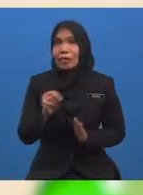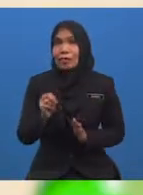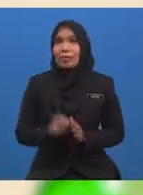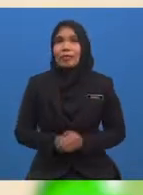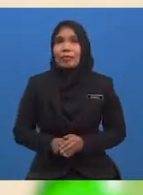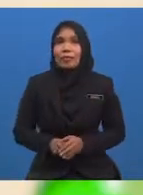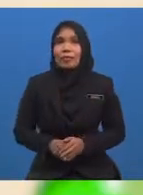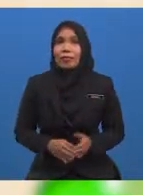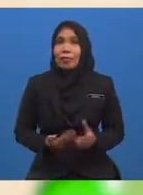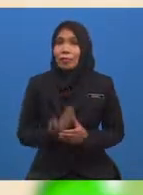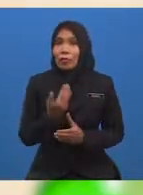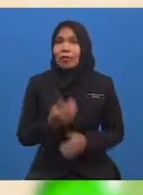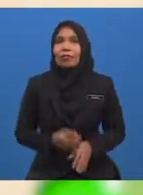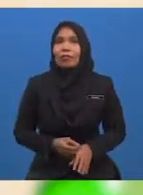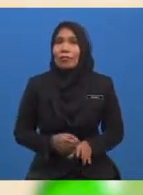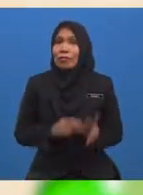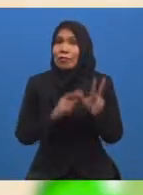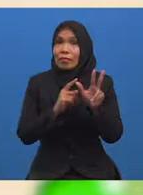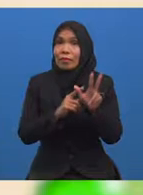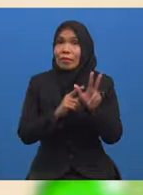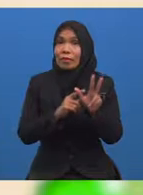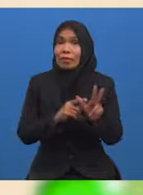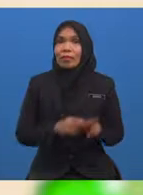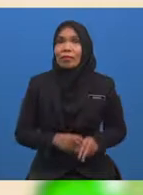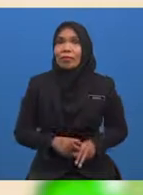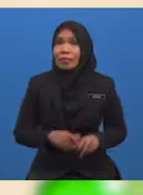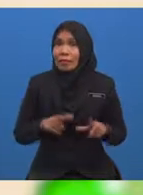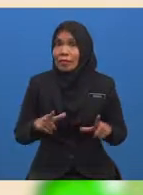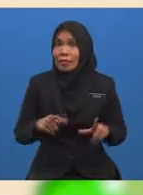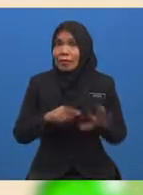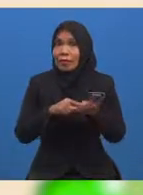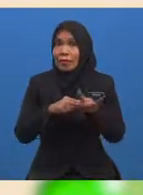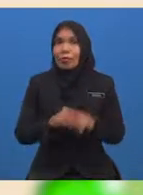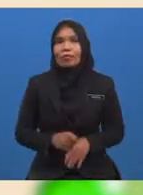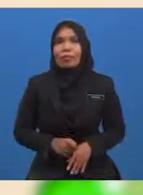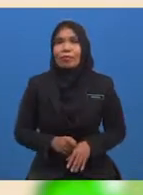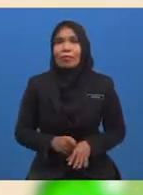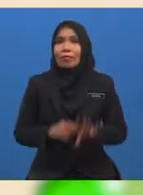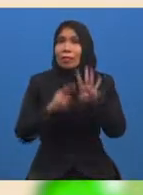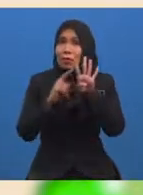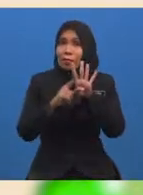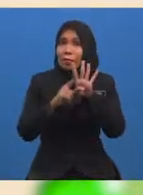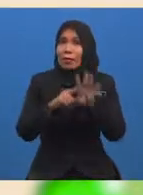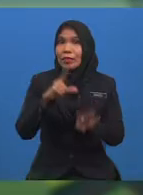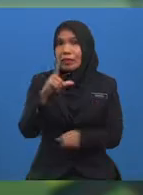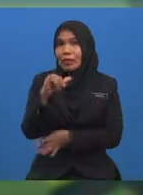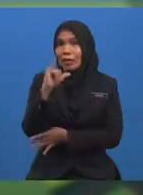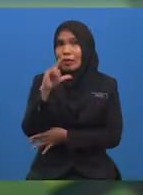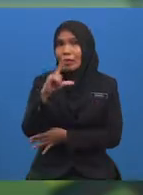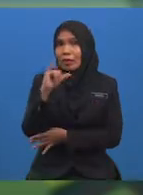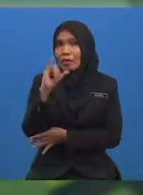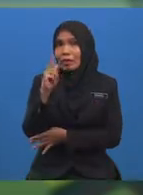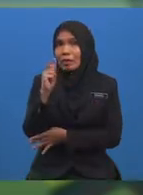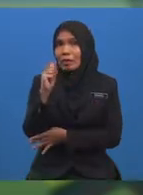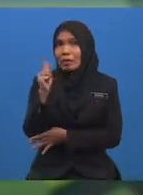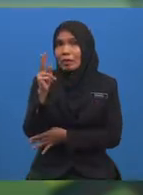saiz daun. Dan yang keempat, lilitan batang. Dapat ingat ya?